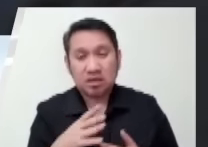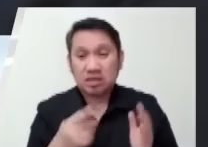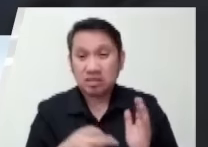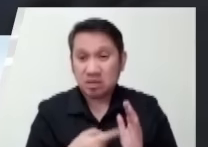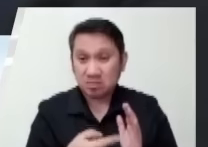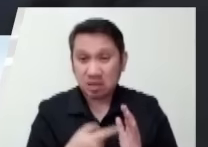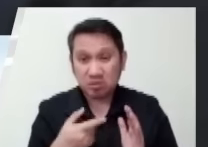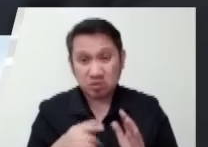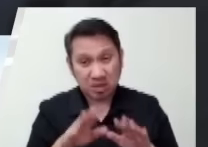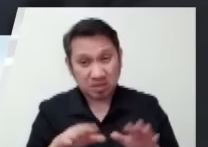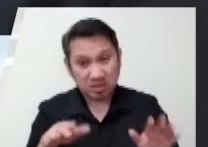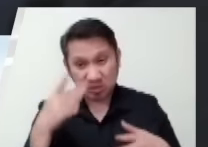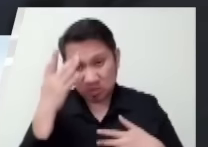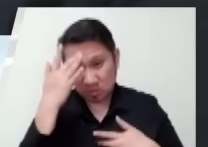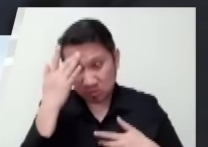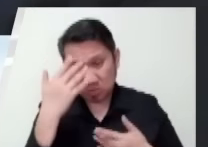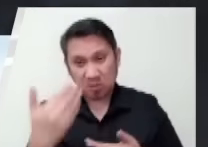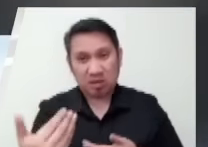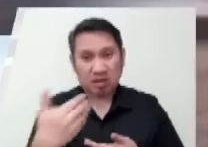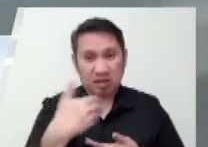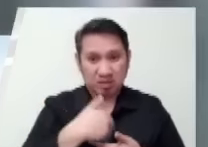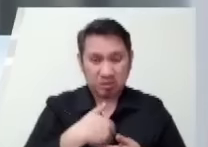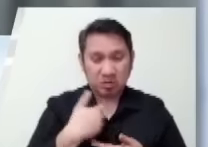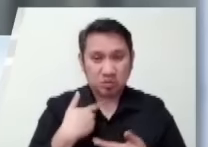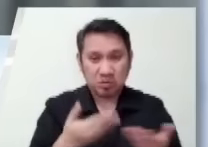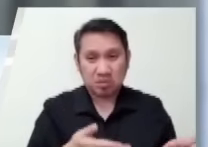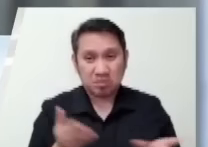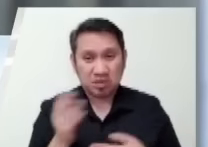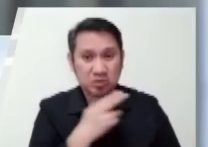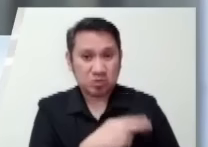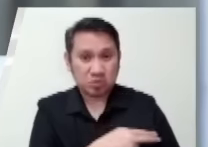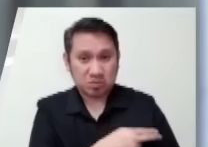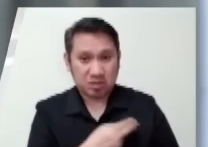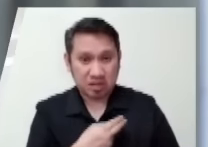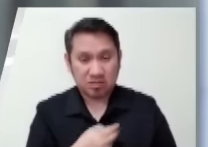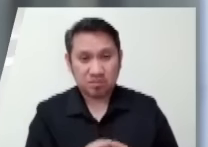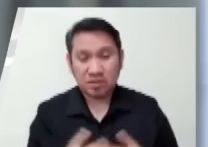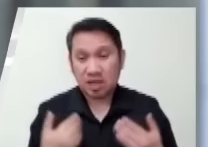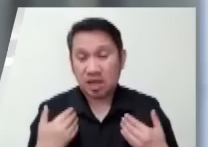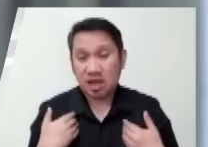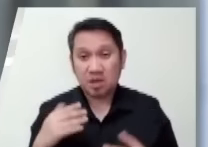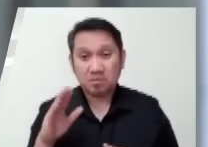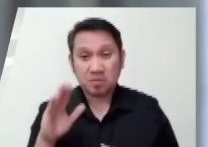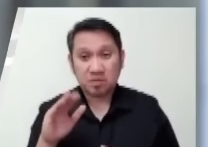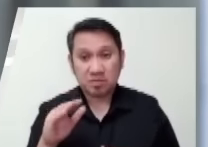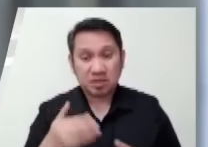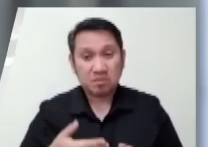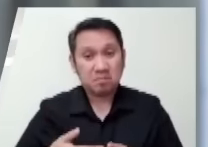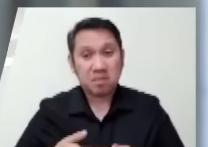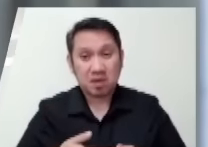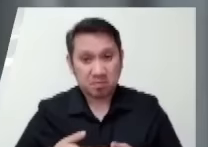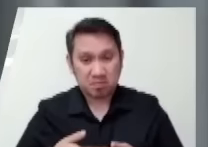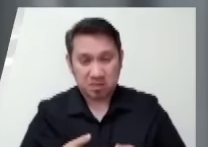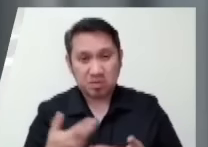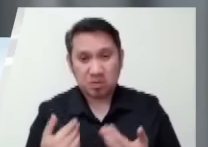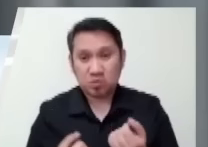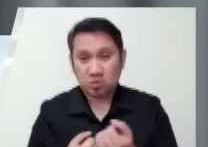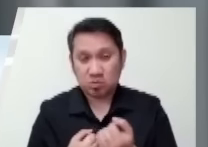bata, sa amin din lumalapit para padala sa ospital. Sa ngayon, merong 15 baby na anak ng mga POGO worker ang sinusuportahan ng